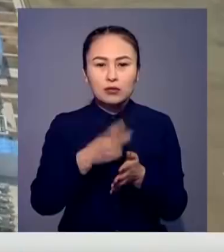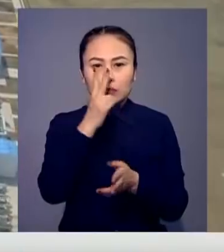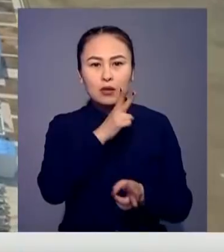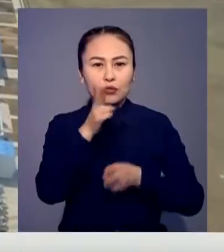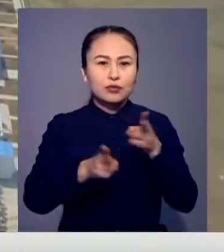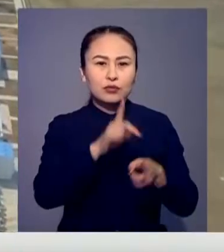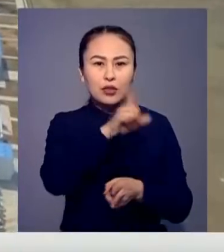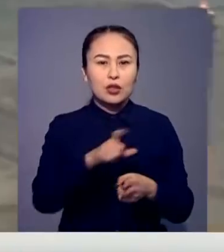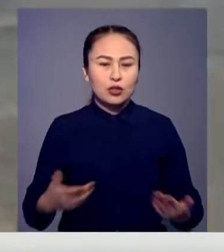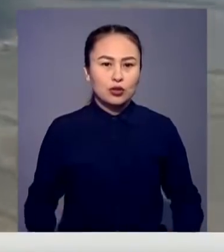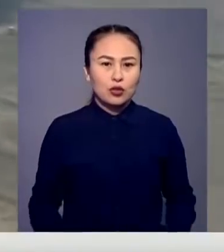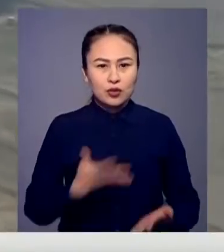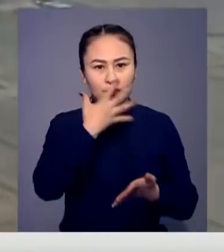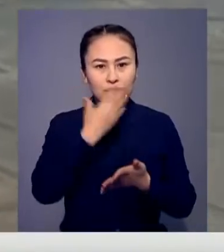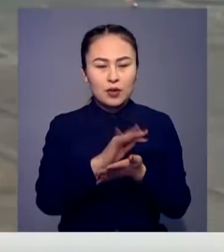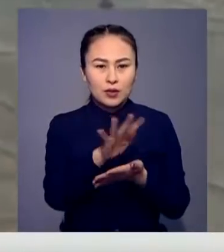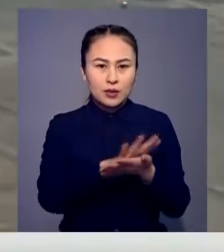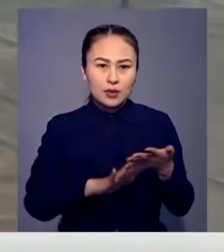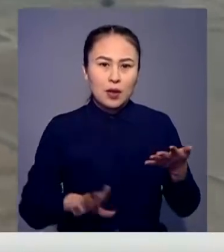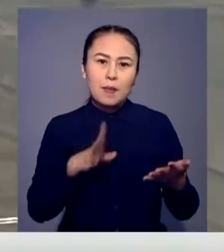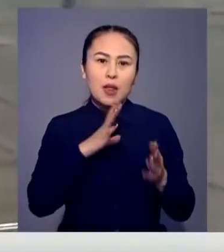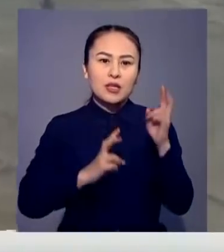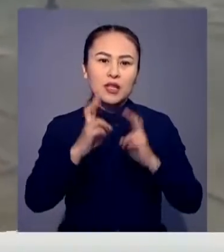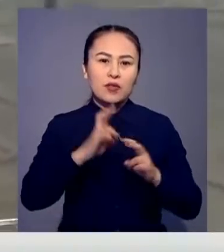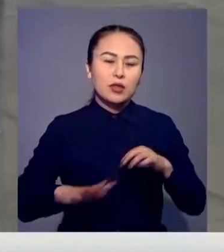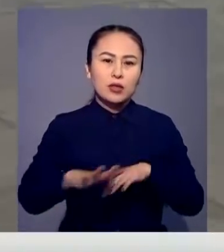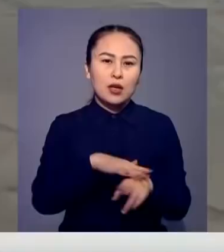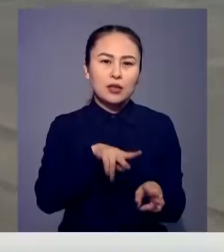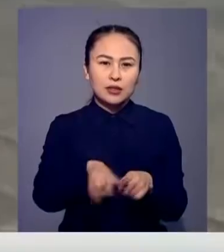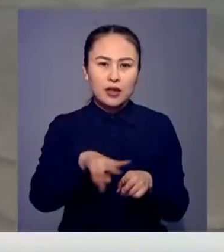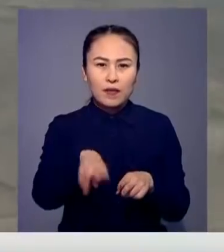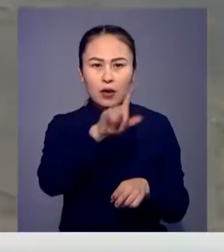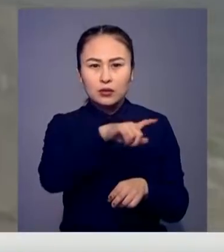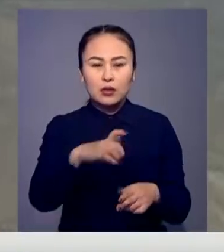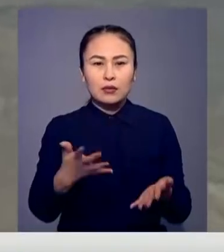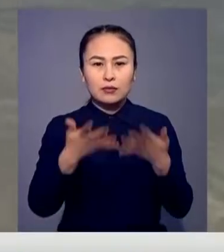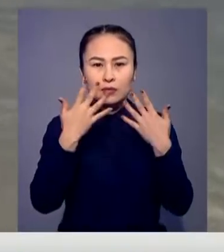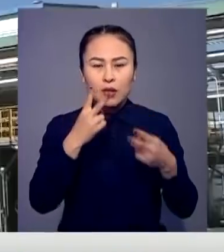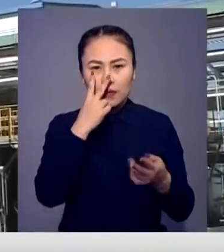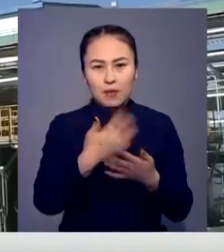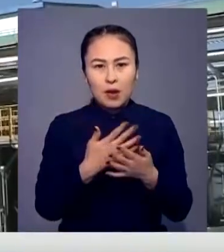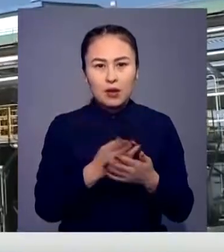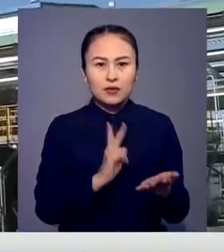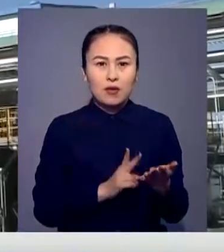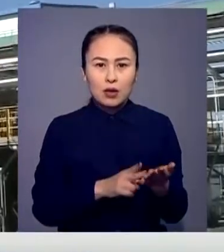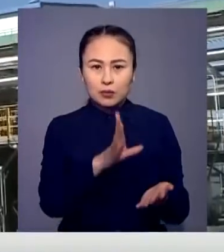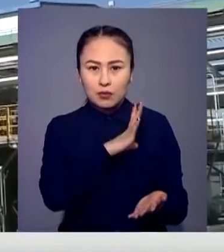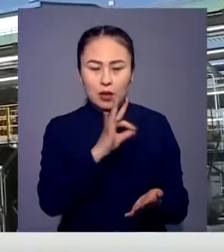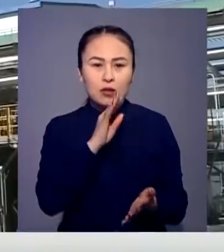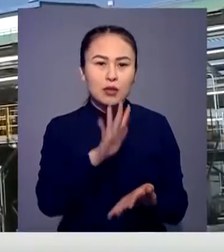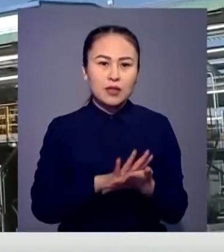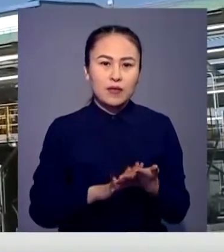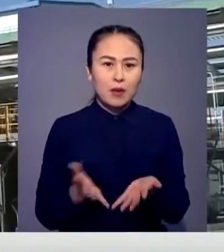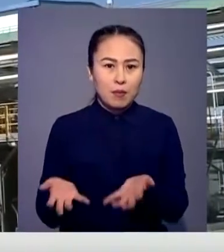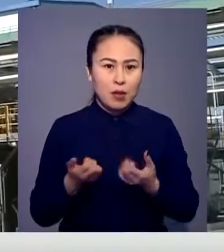өтінішінде зауыттың қоршаған ортаға зиян келтіріп жатқанын нақты дәлелдермен келтірген екен. Арызды негізге алған бақылаушы орган мамандары